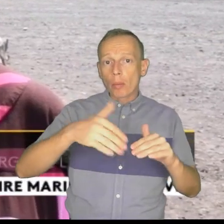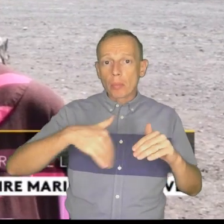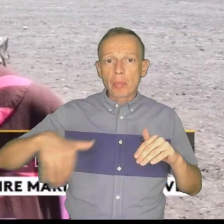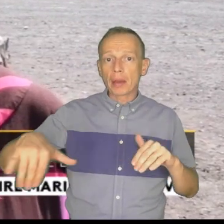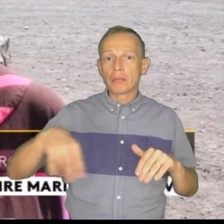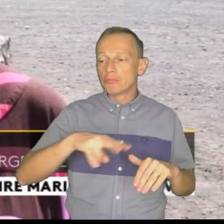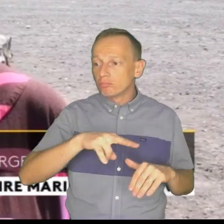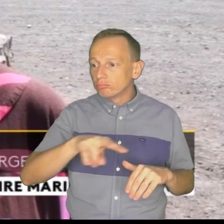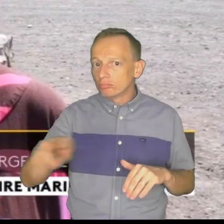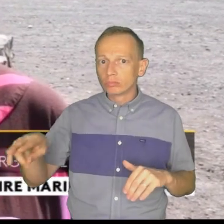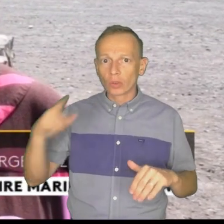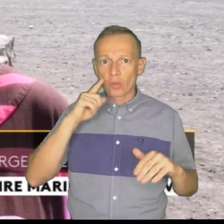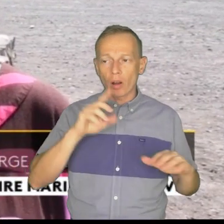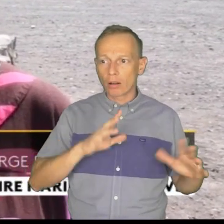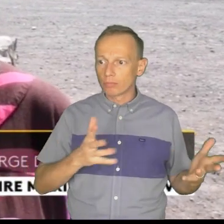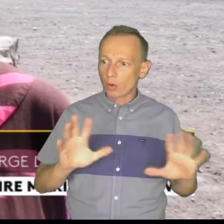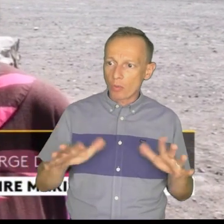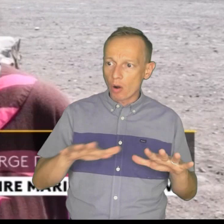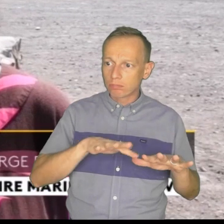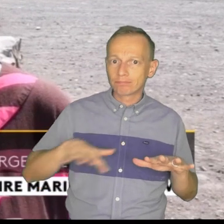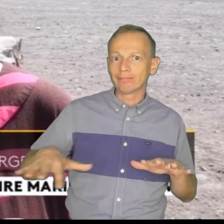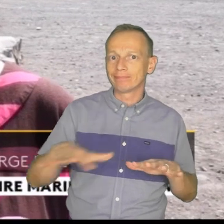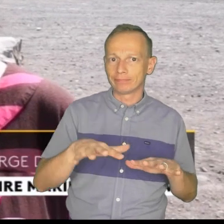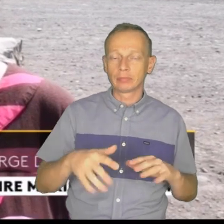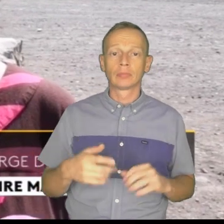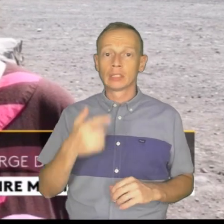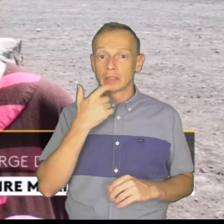sortir dans la baie pour faire un état des lieux. Donc les élèves